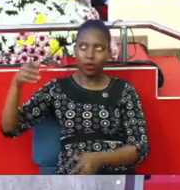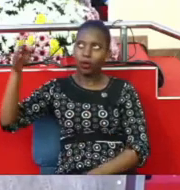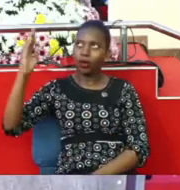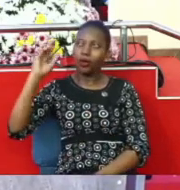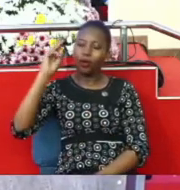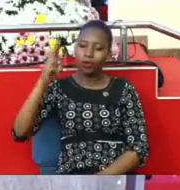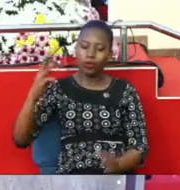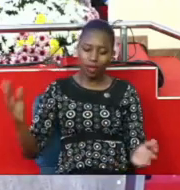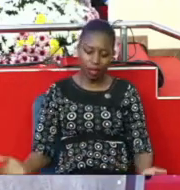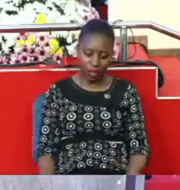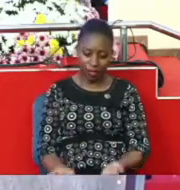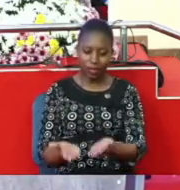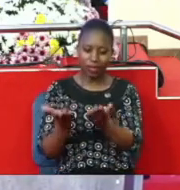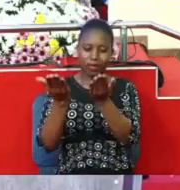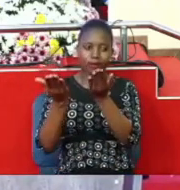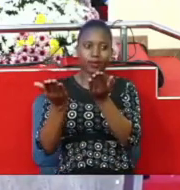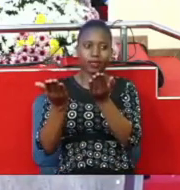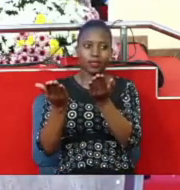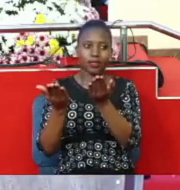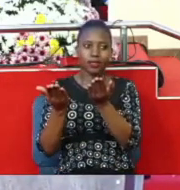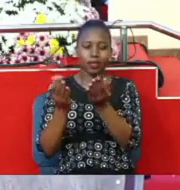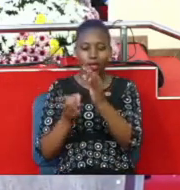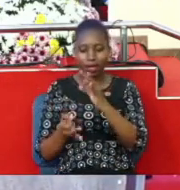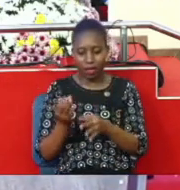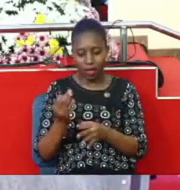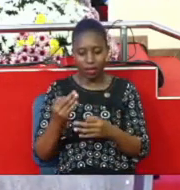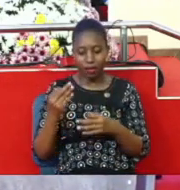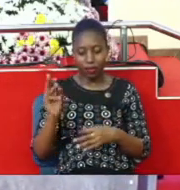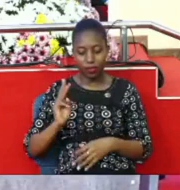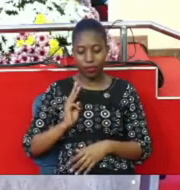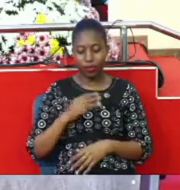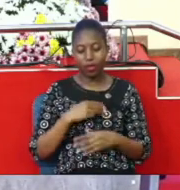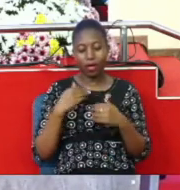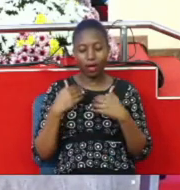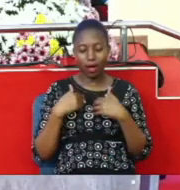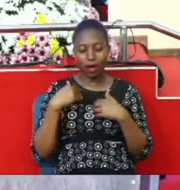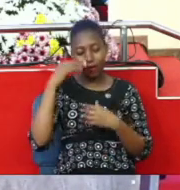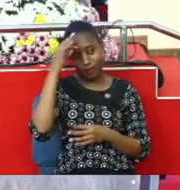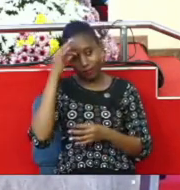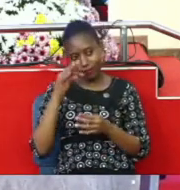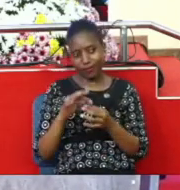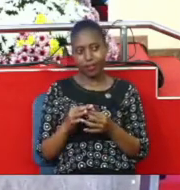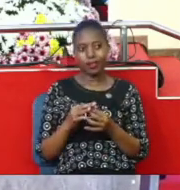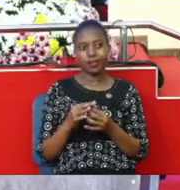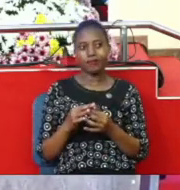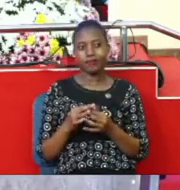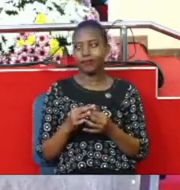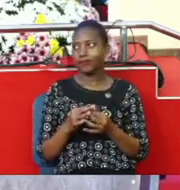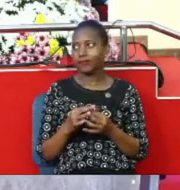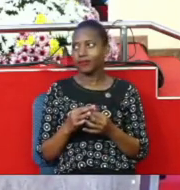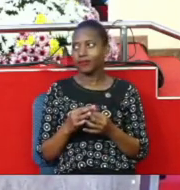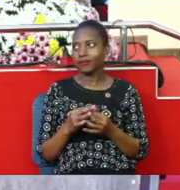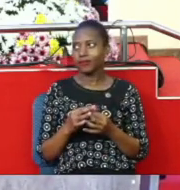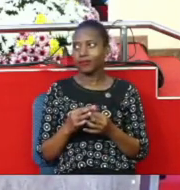in him. Kama tuna imani. There must be a difference. Lazima kuwe na utofauti. Asijali tupewe mshahara na wewe 100, 100,000